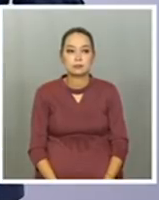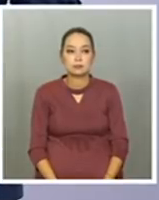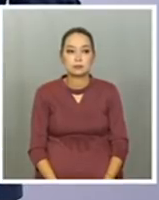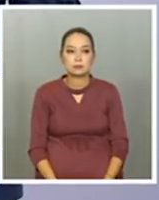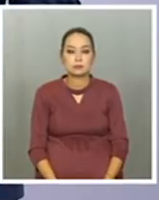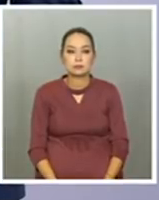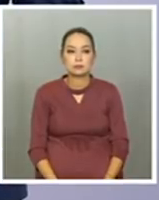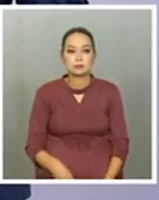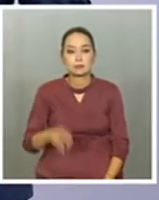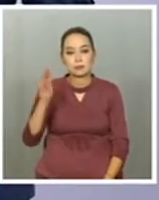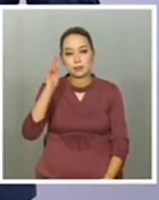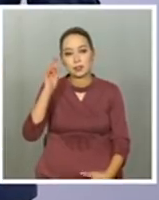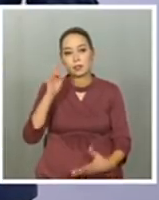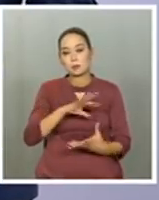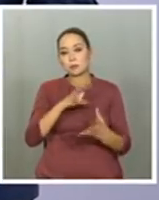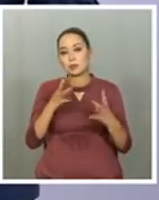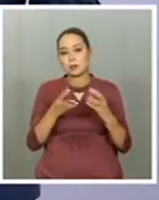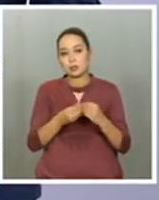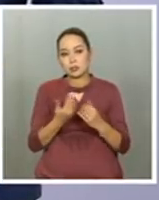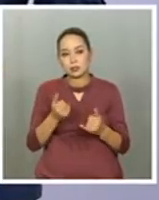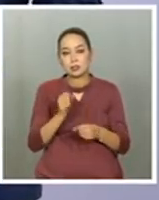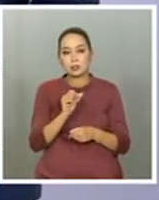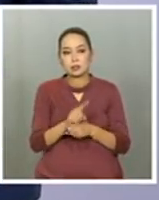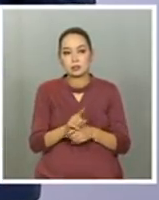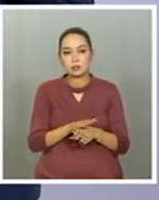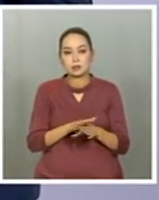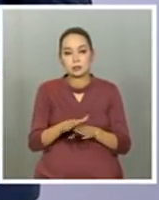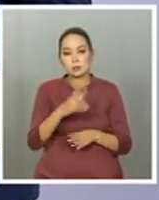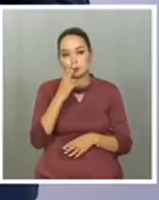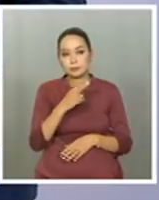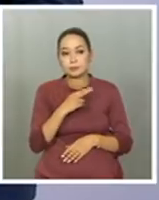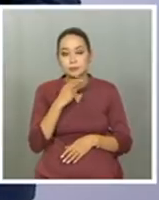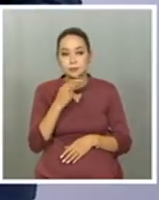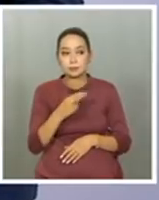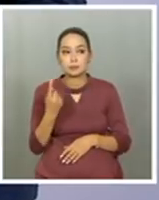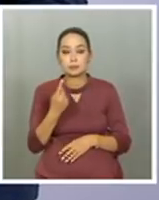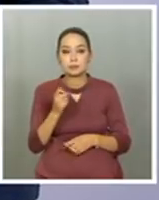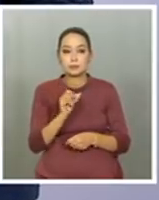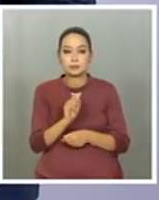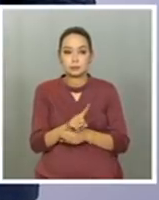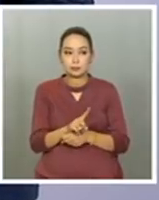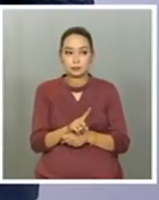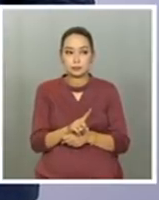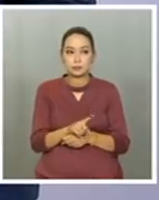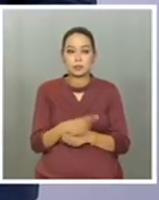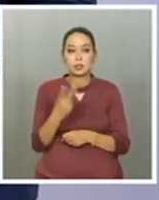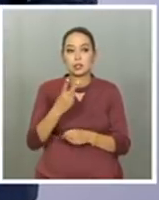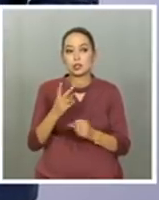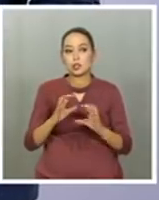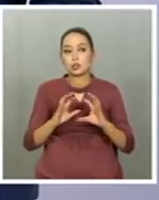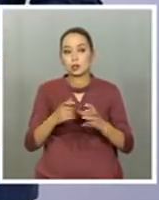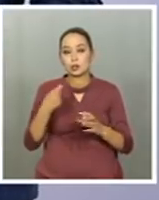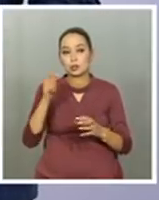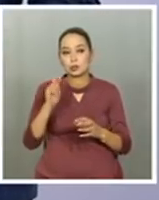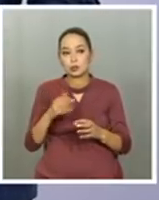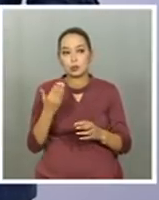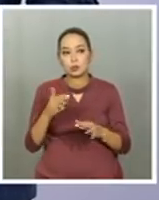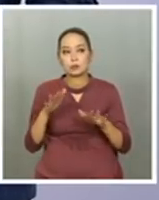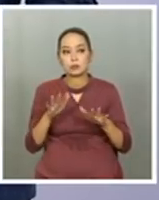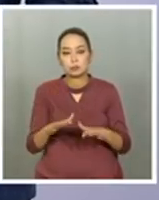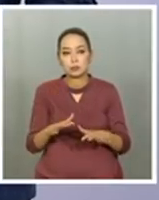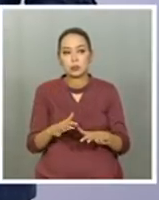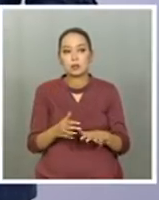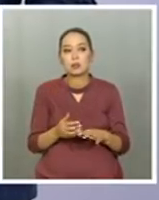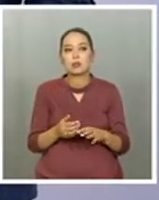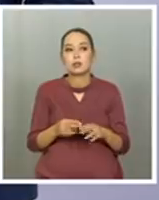Сабағымызды бекіту мақсатындағы тапсырмалар бөліміне кезек берелік. Бірінші тапсырма. Екінші дүниежүзілік соғыс қарсаңында құрылған үштік одақ